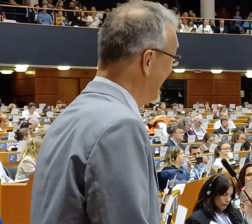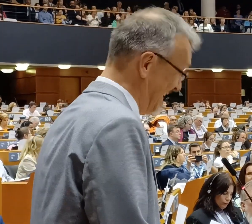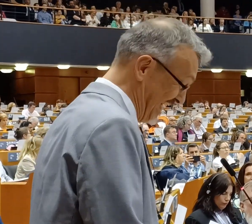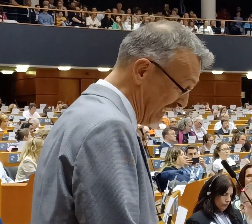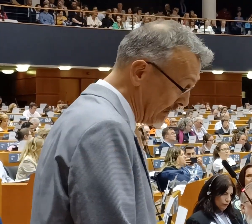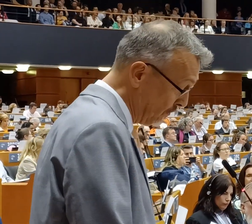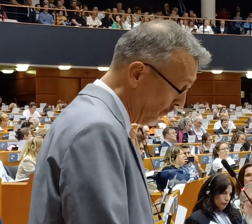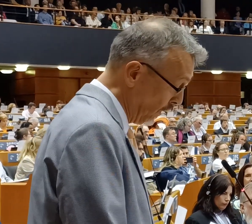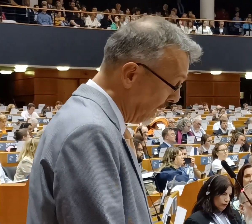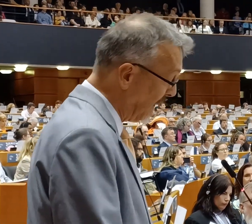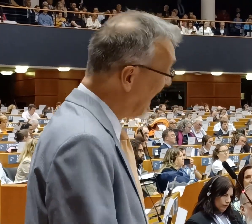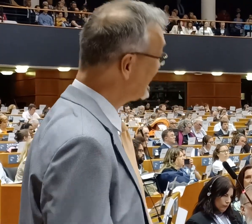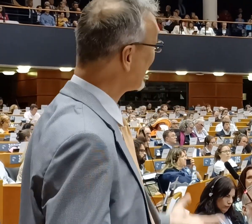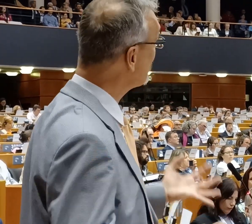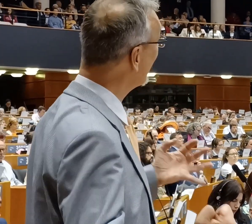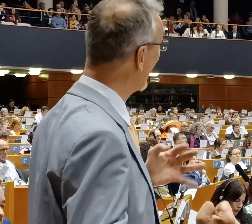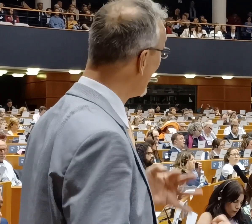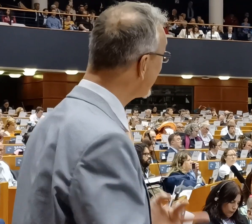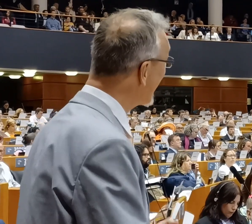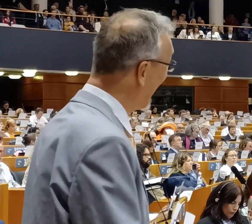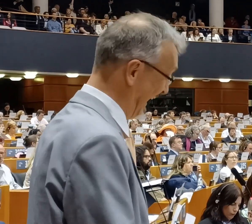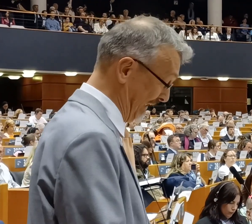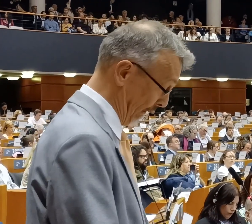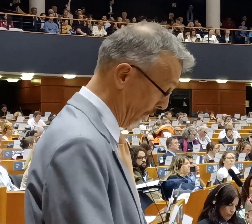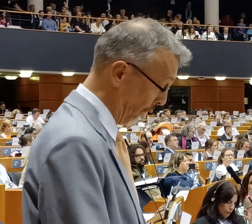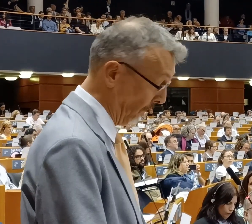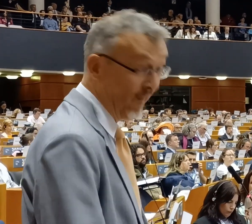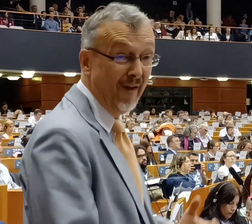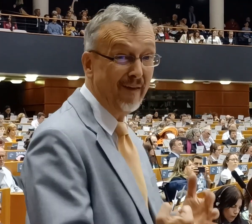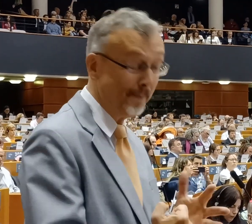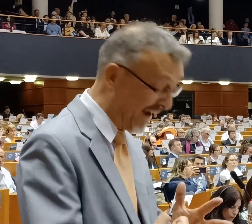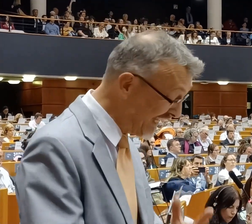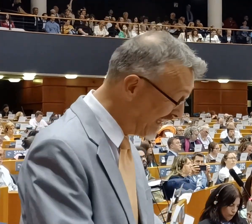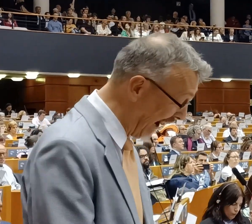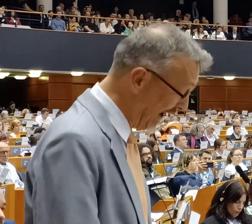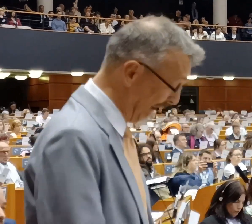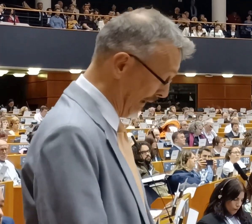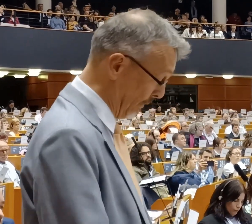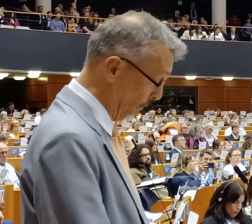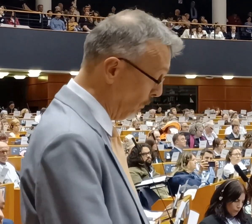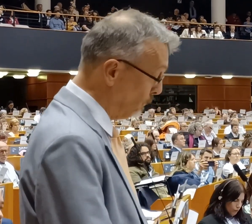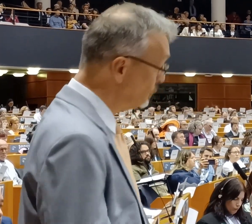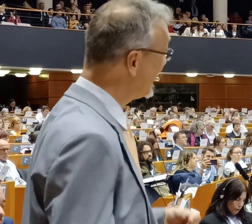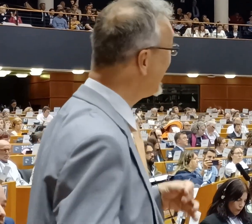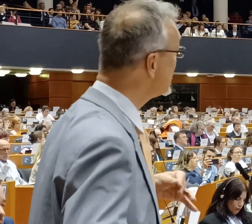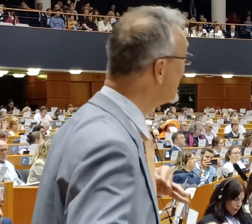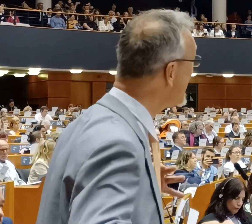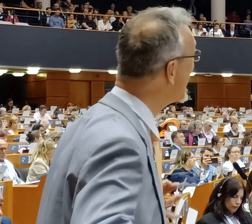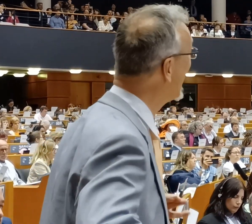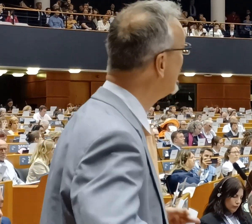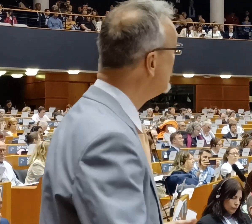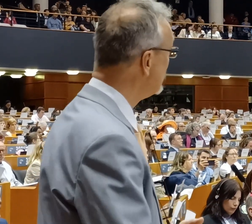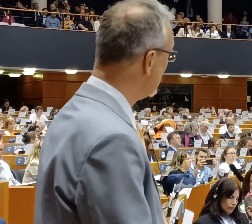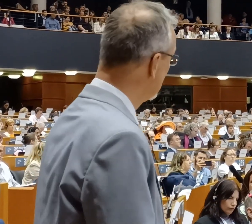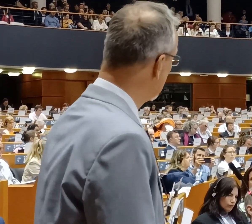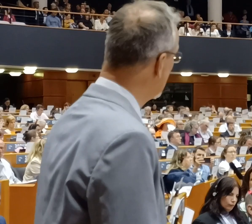Behinderungen finanziert, anstatt bedarfsgerechte, gemeindenahe und